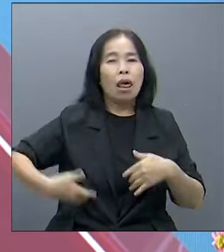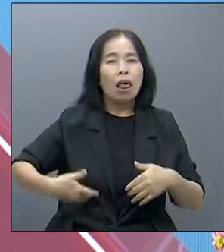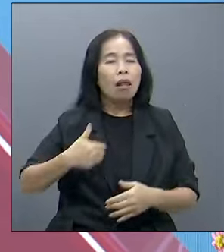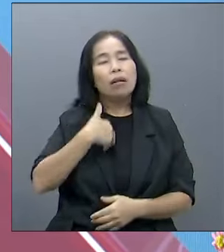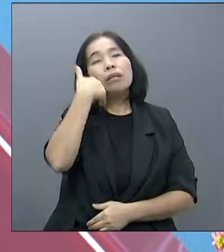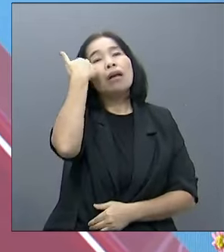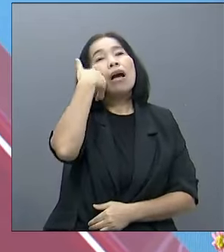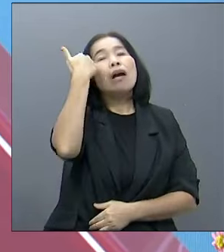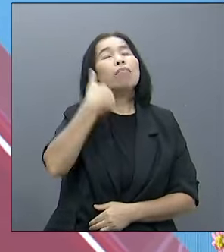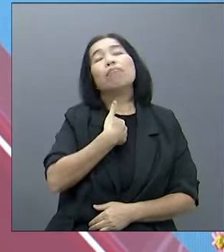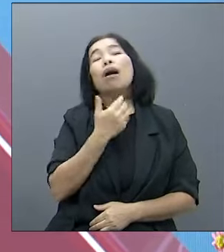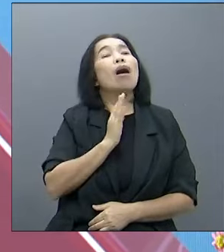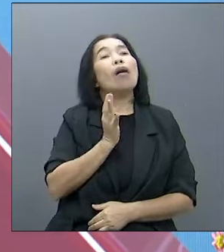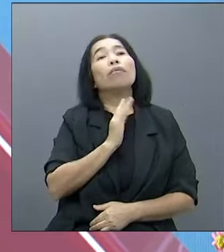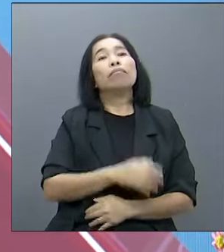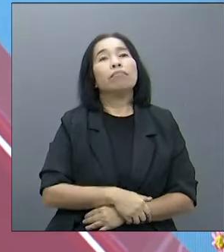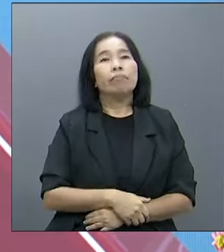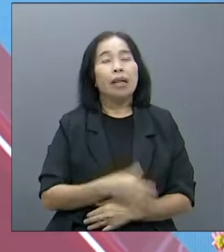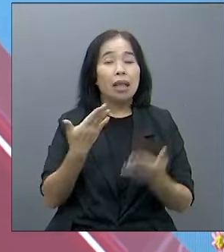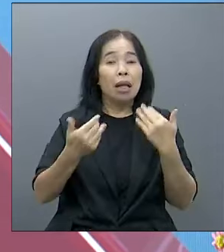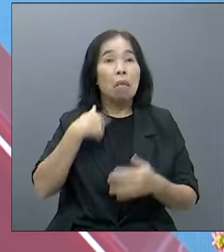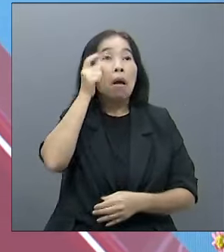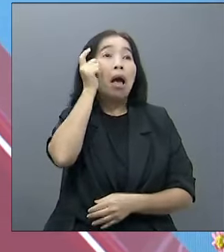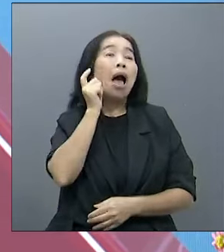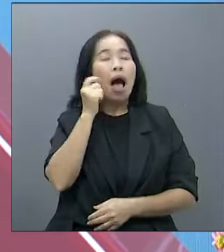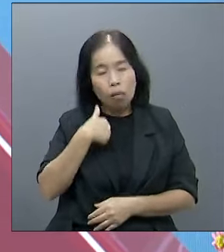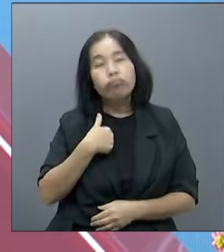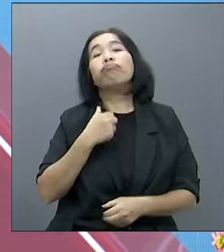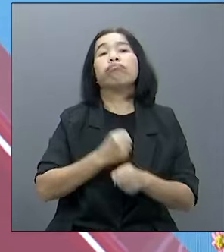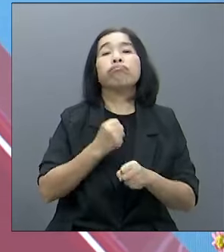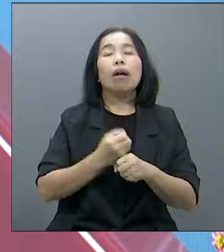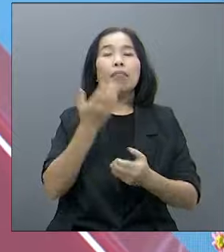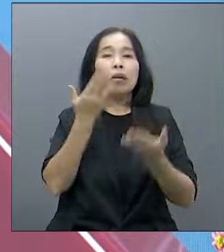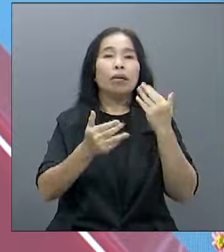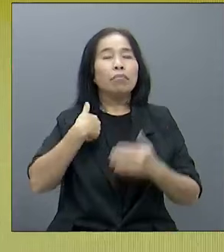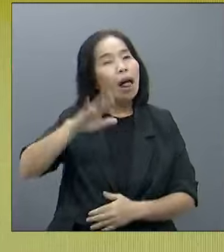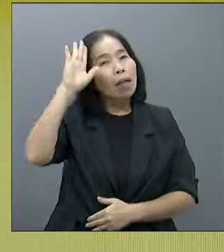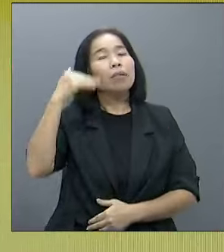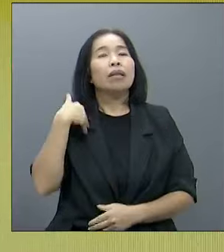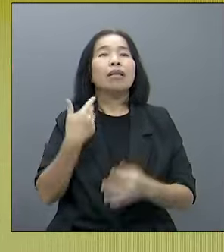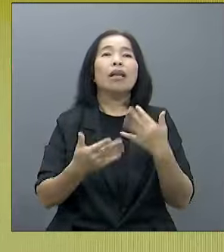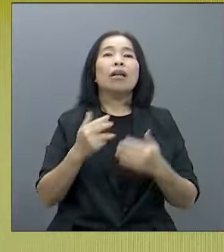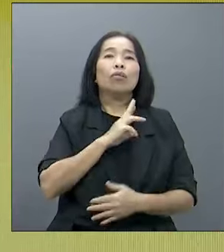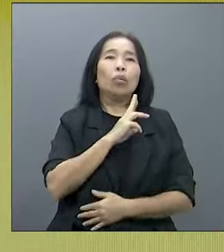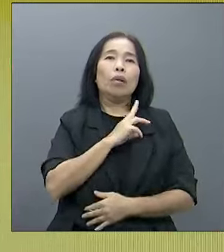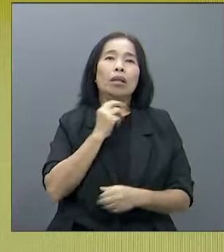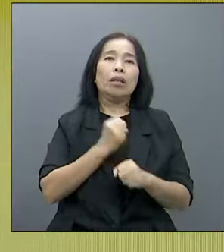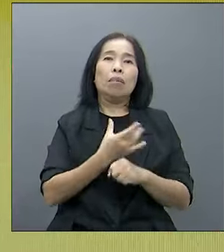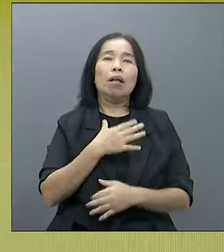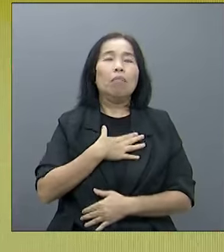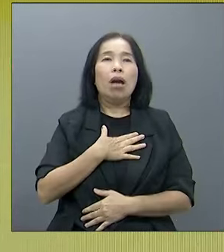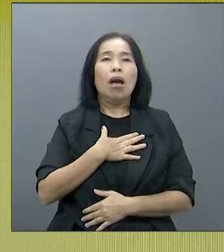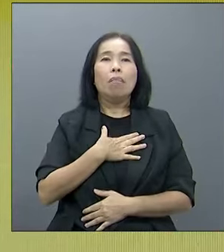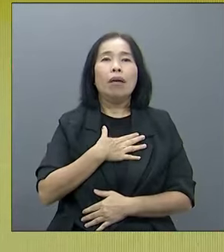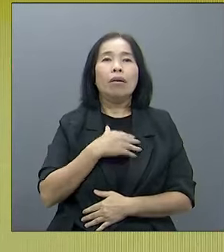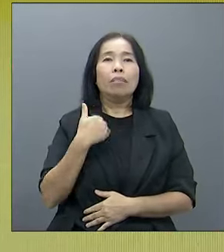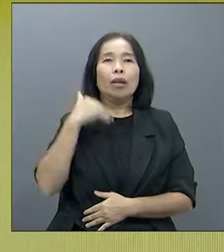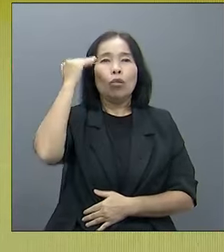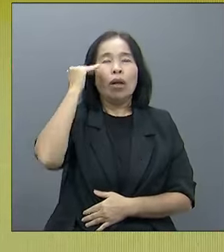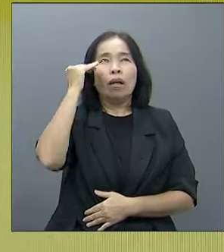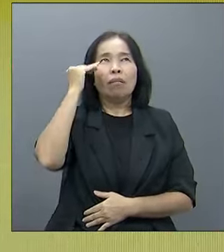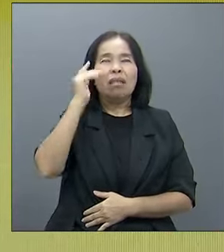ายแต่ผมดันเป็นคนไม่อายไง แล้วกล้าแสดงออกดิฉันก็ยกมือแต่ว่าก็จะเลือกด้วยนะว่าตัวเองชอบอะไรอย่างดัมเบเยอร์รู้ว่าตัวเองเป็นคนตัวเล็กอะไรอย่